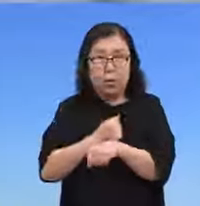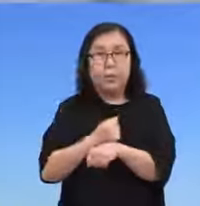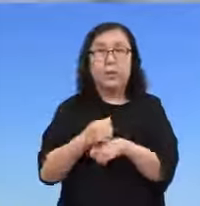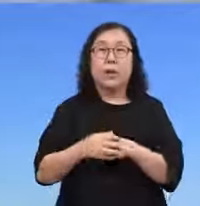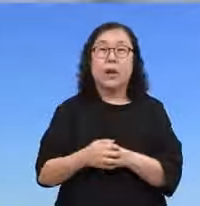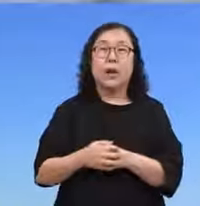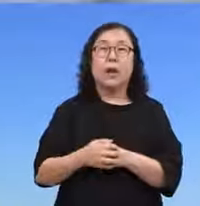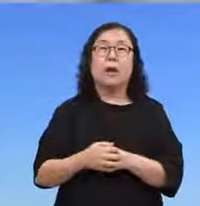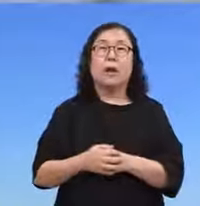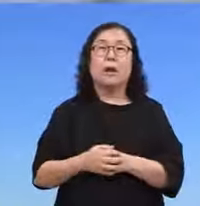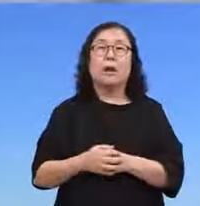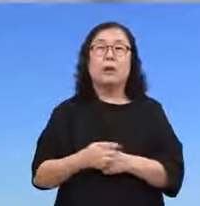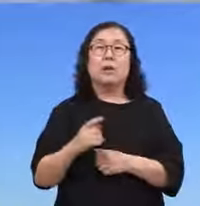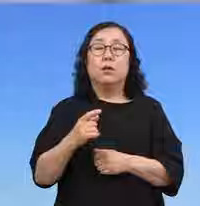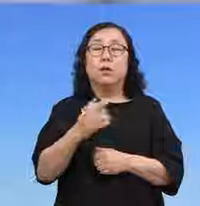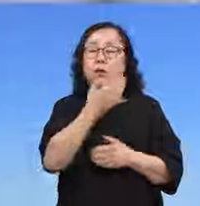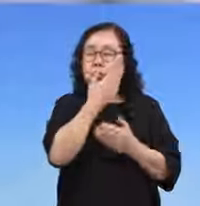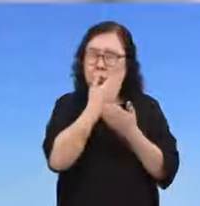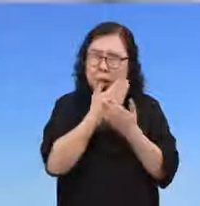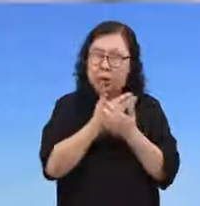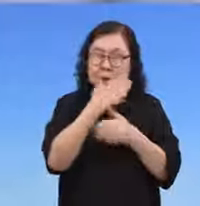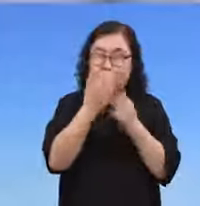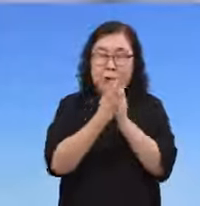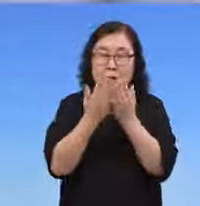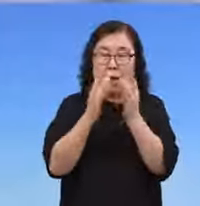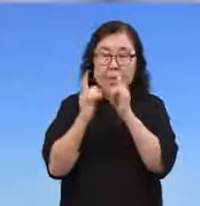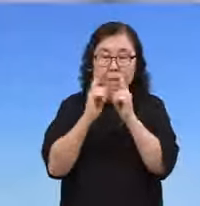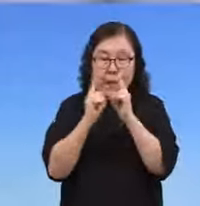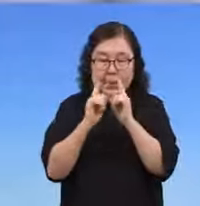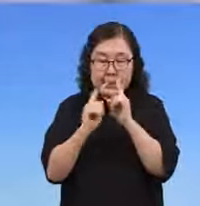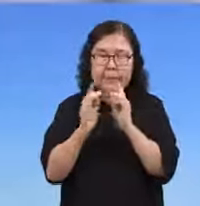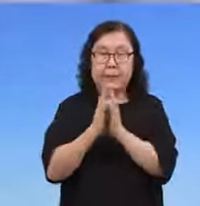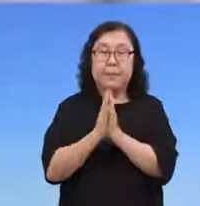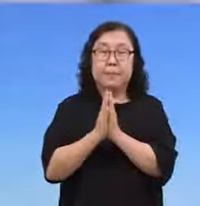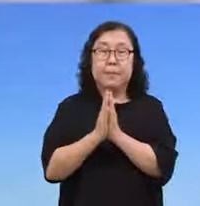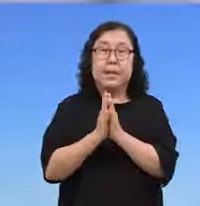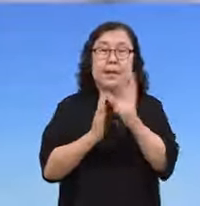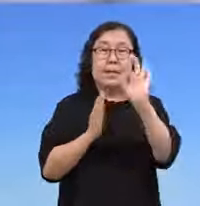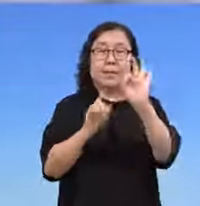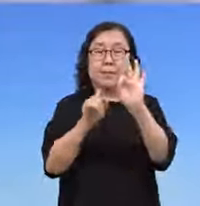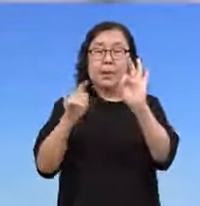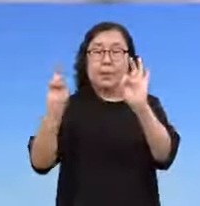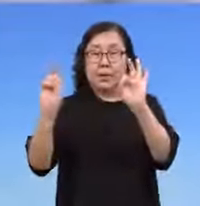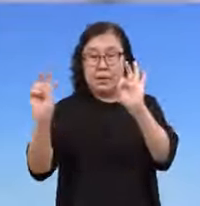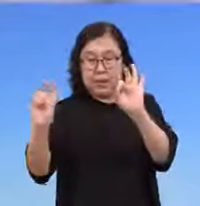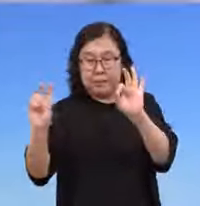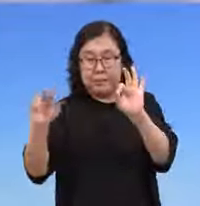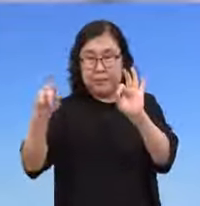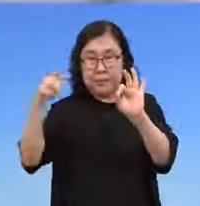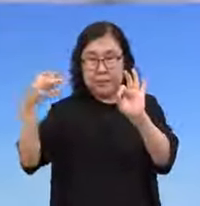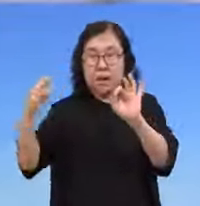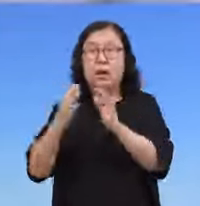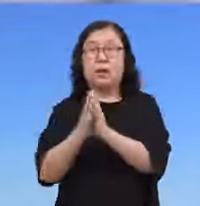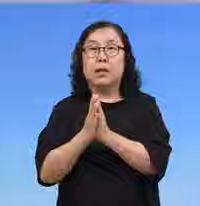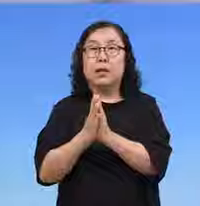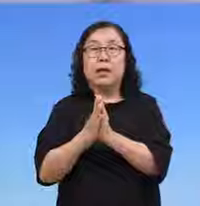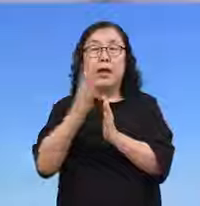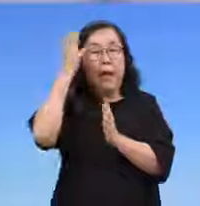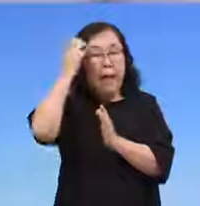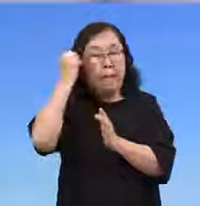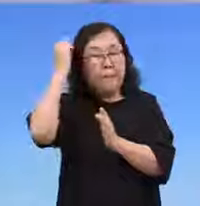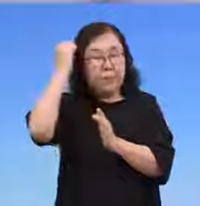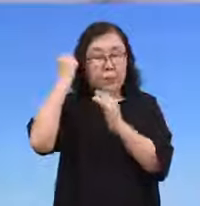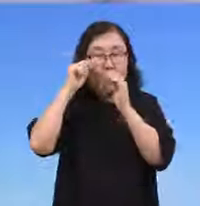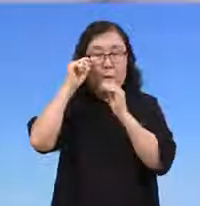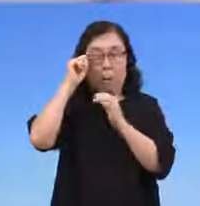삼으시고요. 그런가 하면은 무엇보다도 중요한 거는 본문, 이 에베소서 6장 10절부터 20절을 이제 우리가 암송하면서